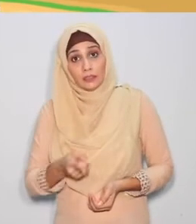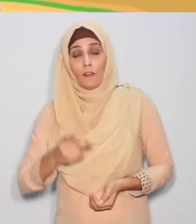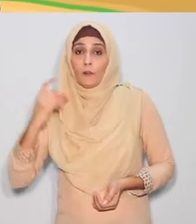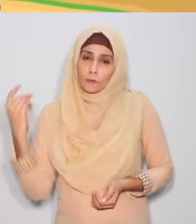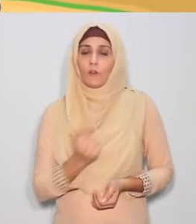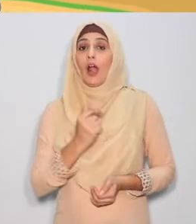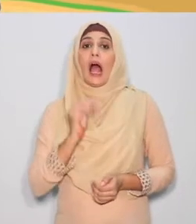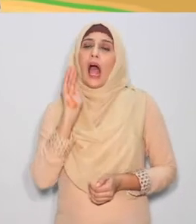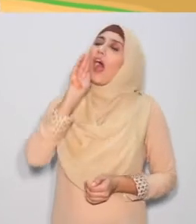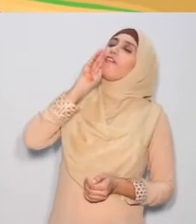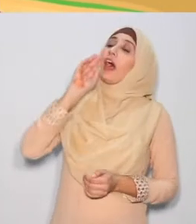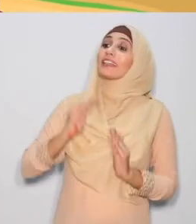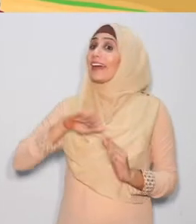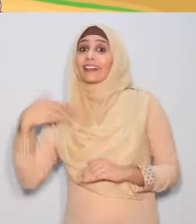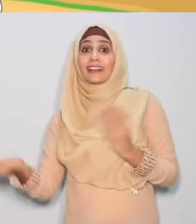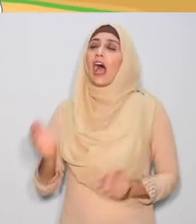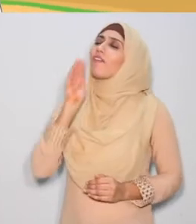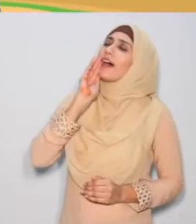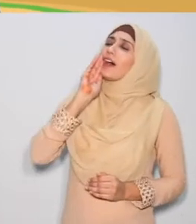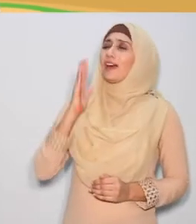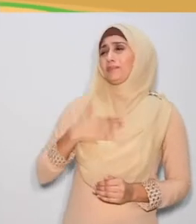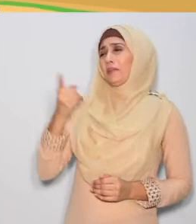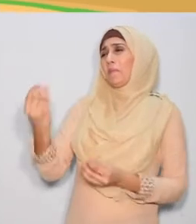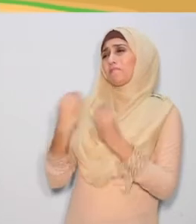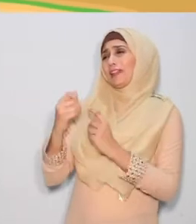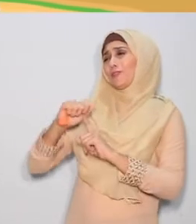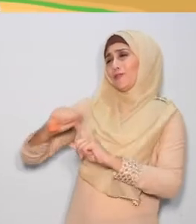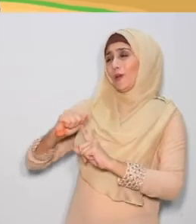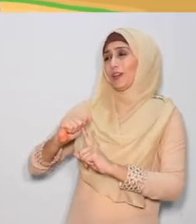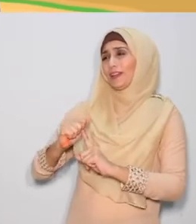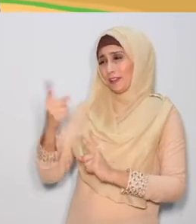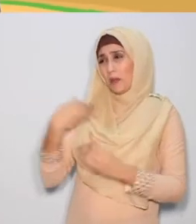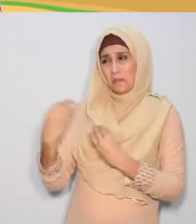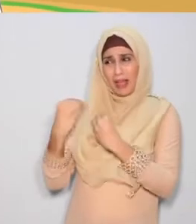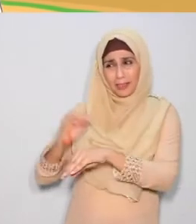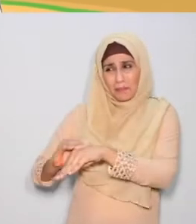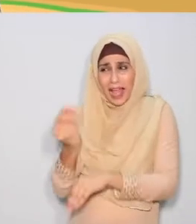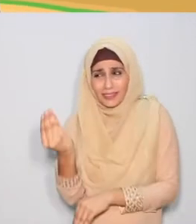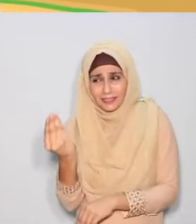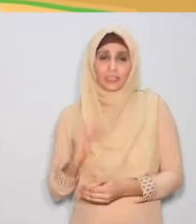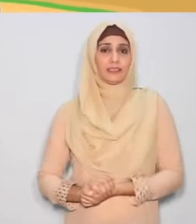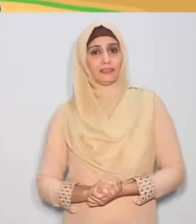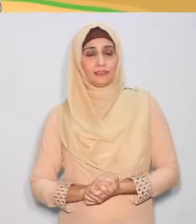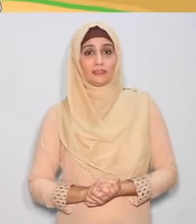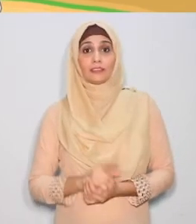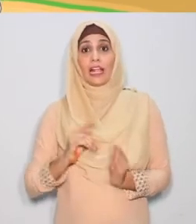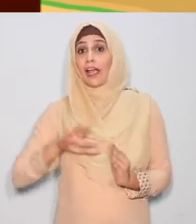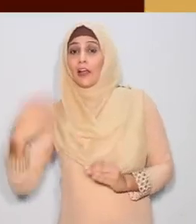ने पड़ोसियों को आवाज देकर बुलाया, हमें आपकी मदद की जरूरत है, क्या आप हमारी मदद